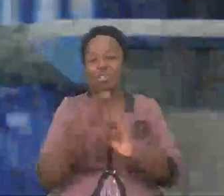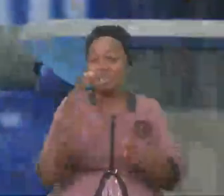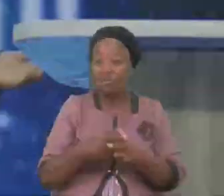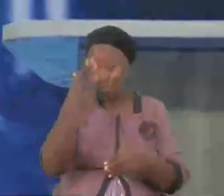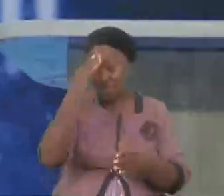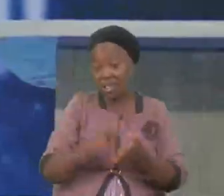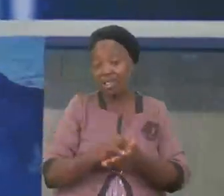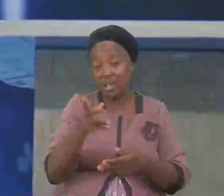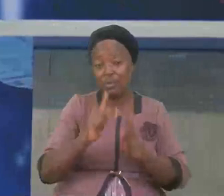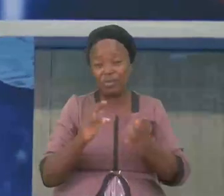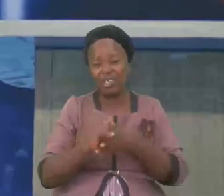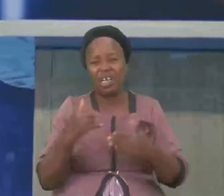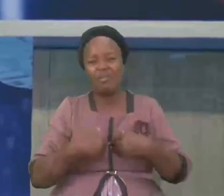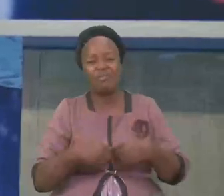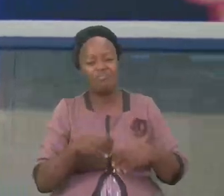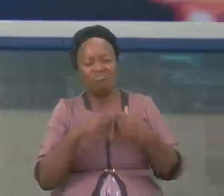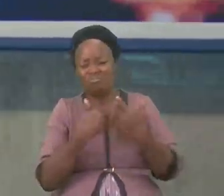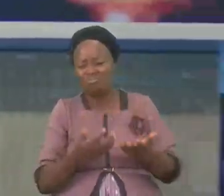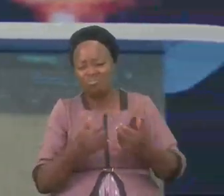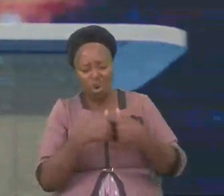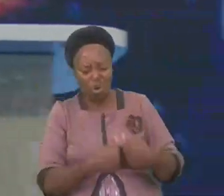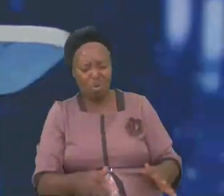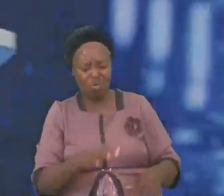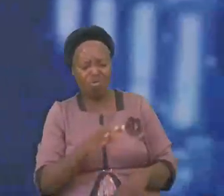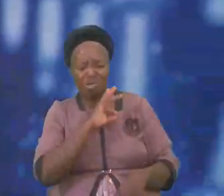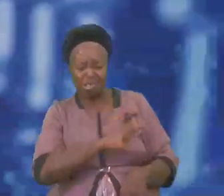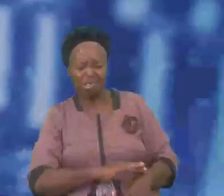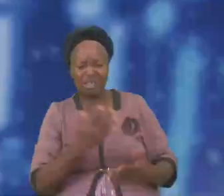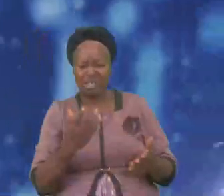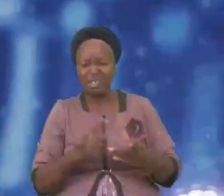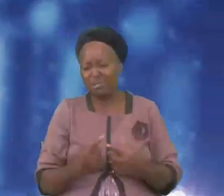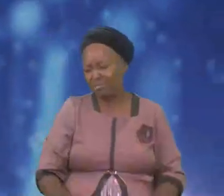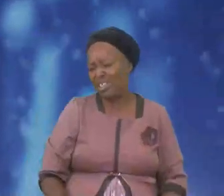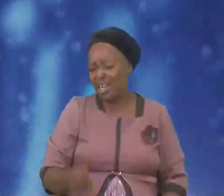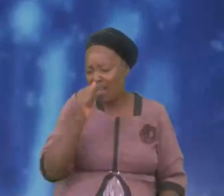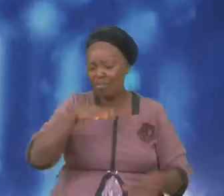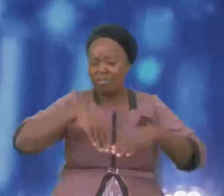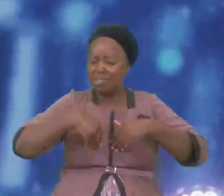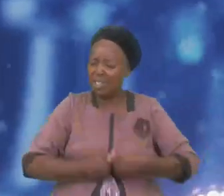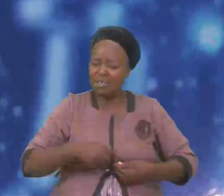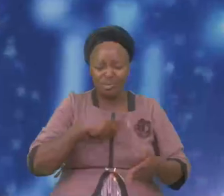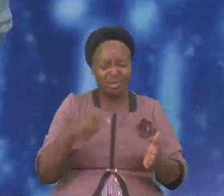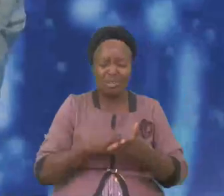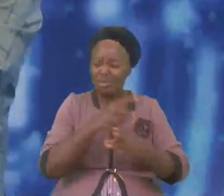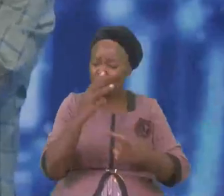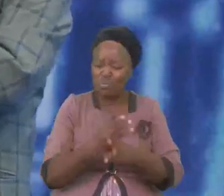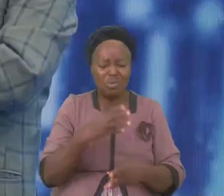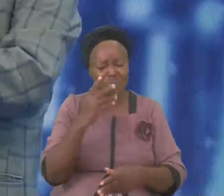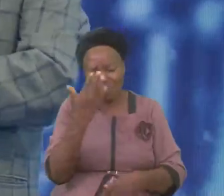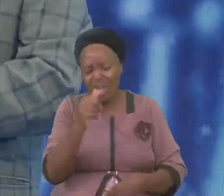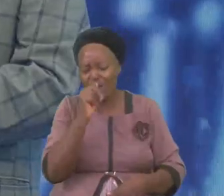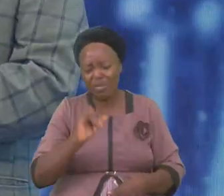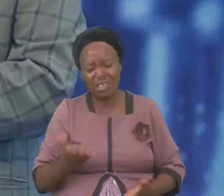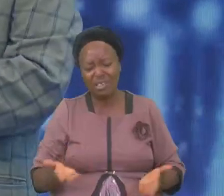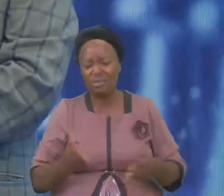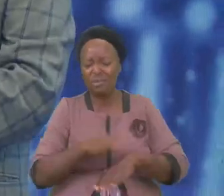Il y a des gens qui ont perdu même d'intérêt dans la vie. Ils se demandent pourquoi je suis encore vivant. Qu'est-ce que je fais même ici? Le Seigneur